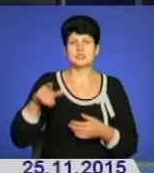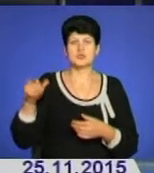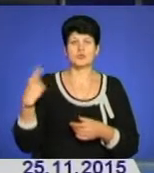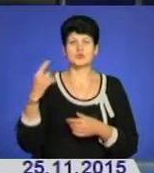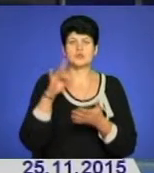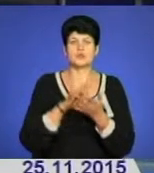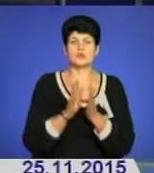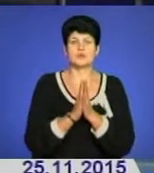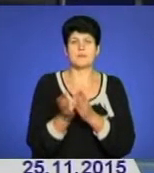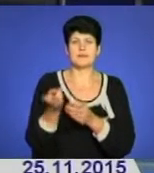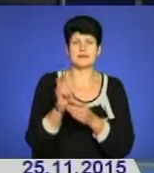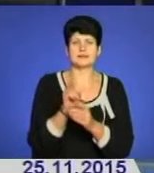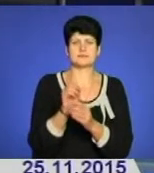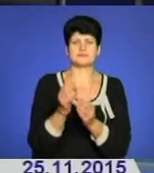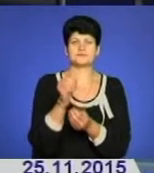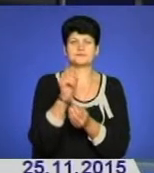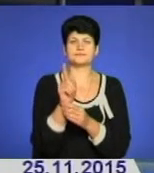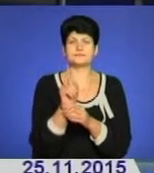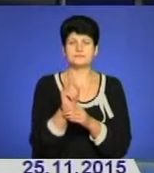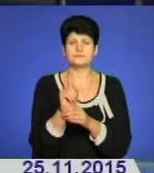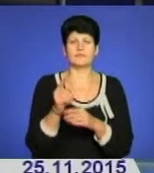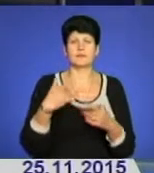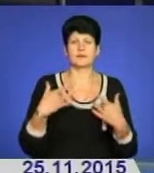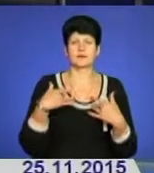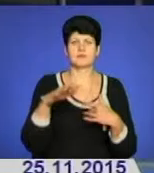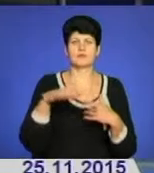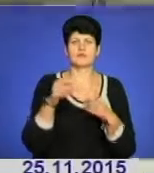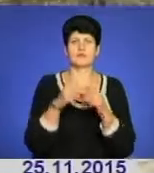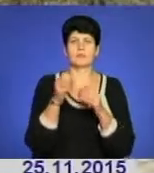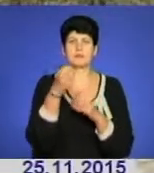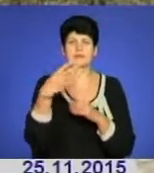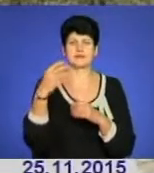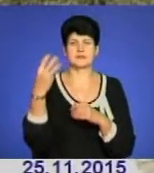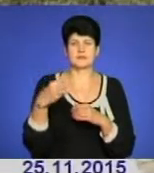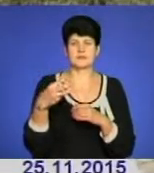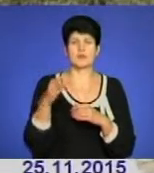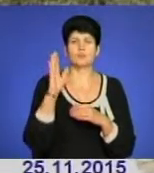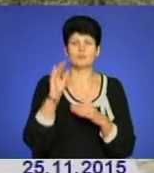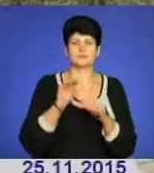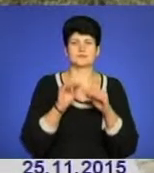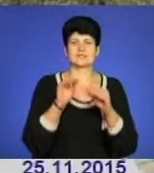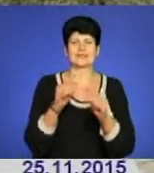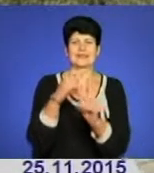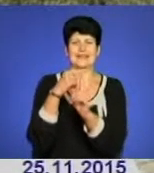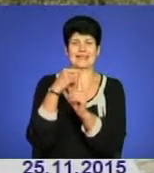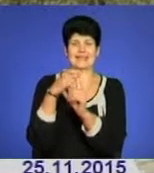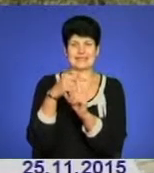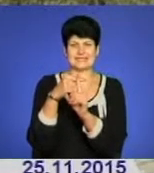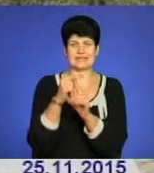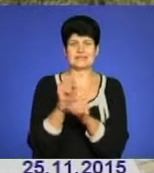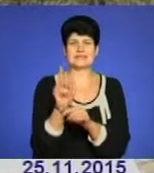закликають прийти з лампадками на театральний майдан о 15:30. Буде вимощений хрест з